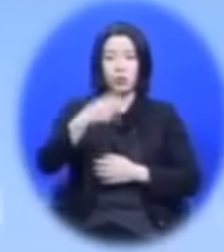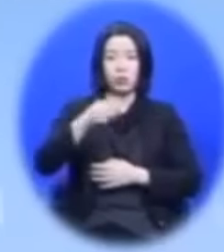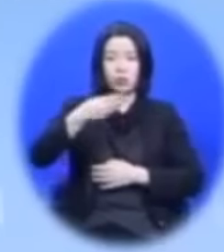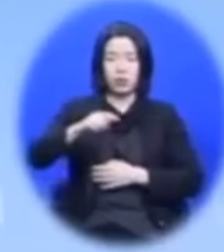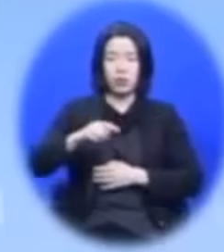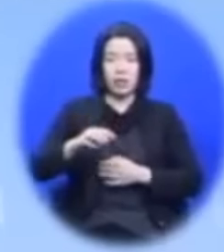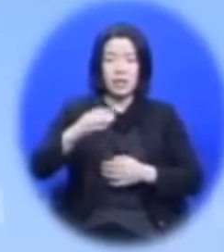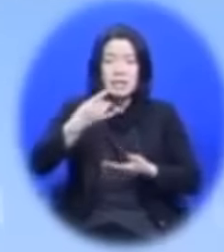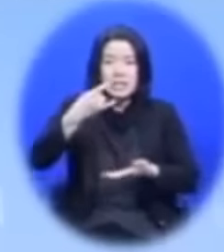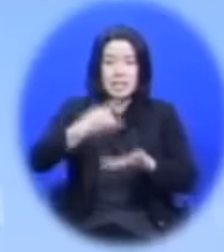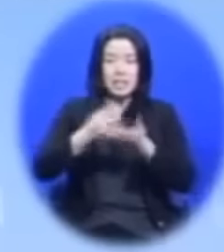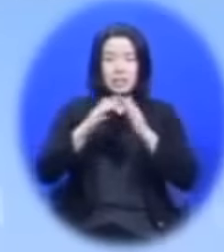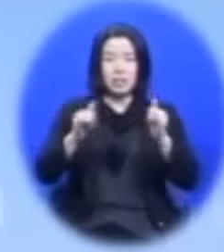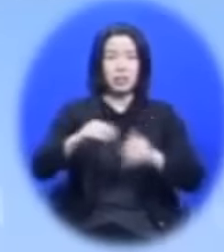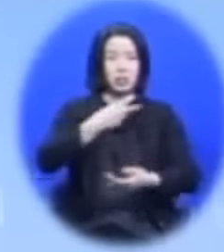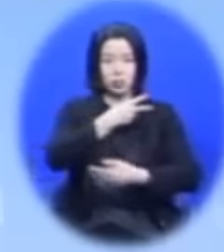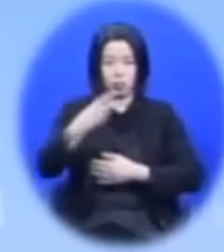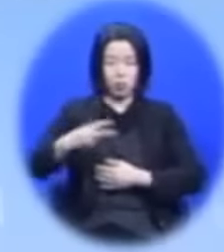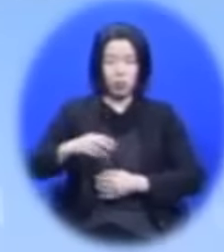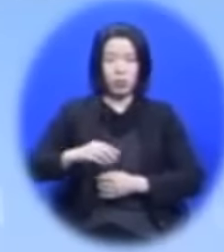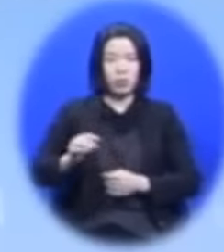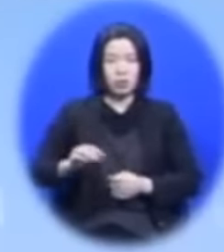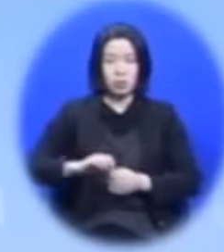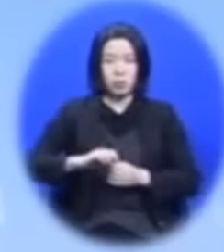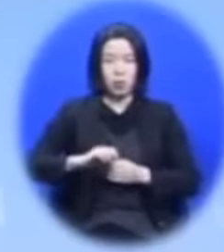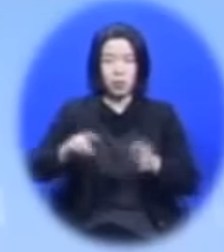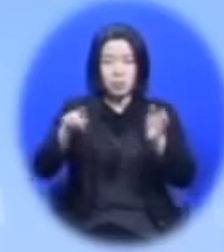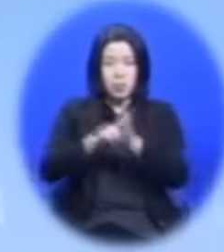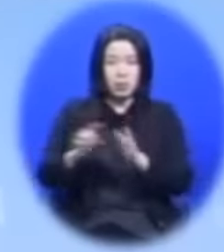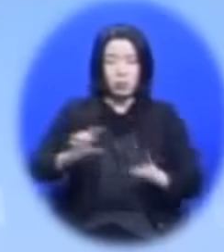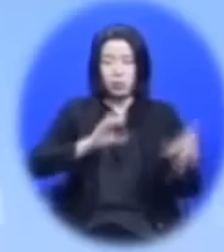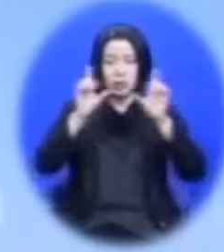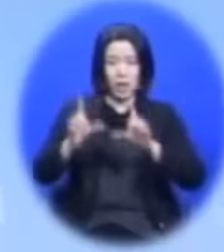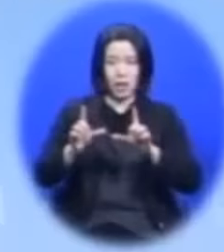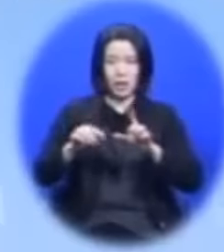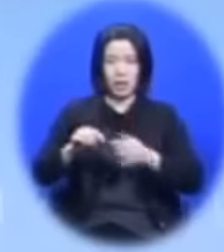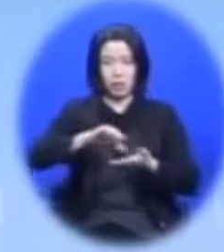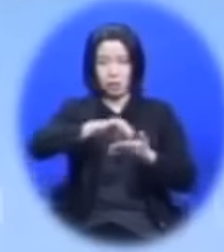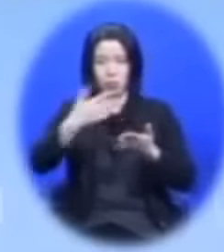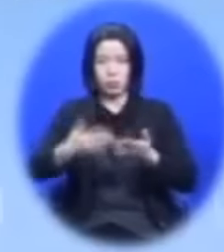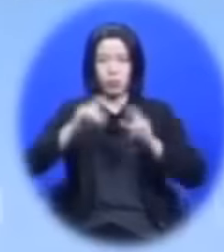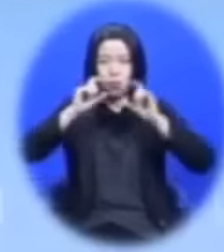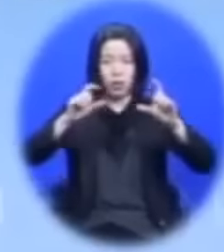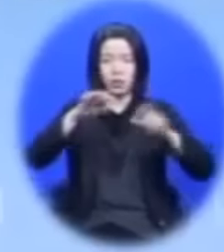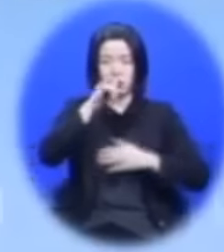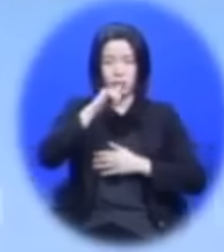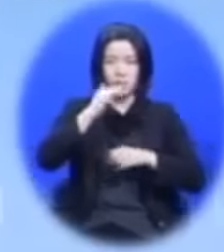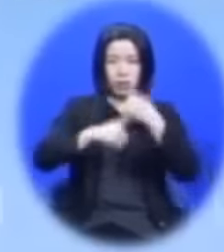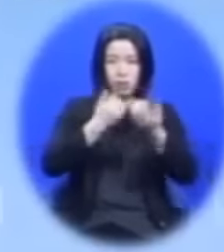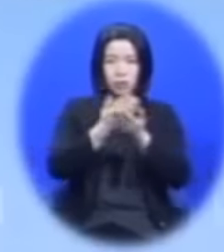곧 믿음으로 살리라 유명한 선언을 했습니다. 성경에 있는 내용이에요.